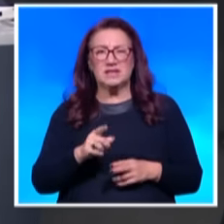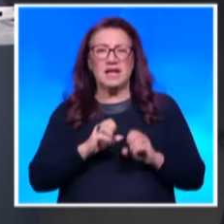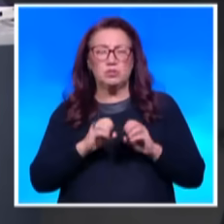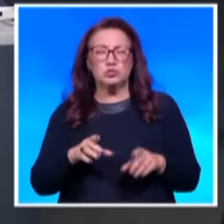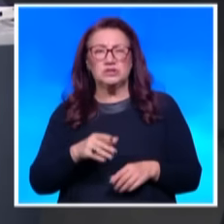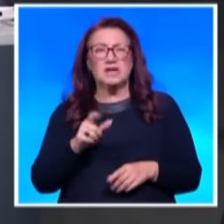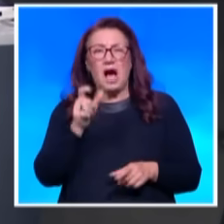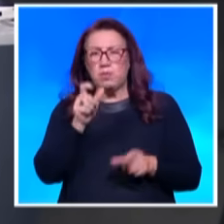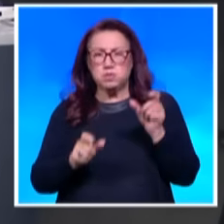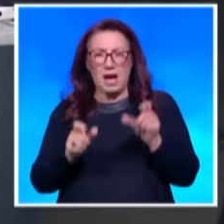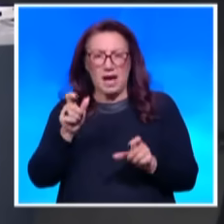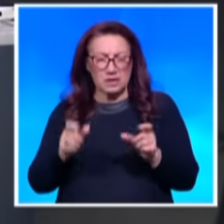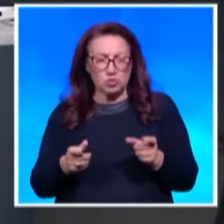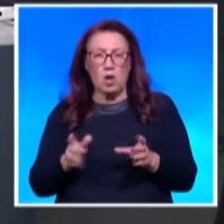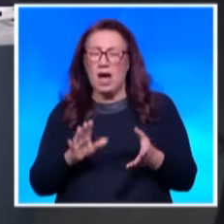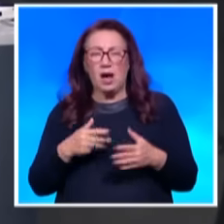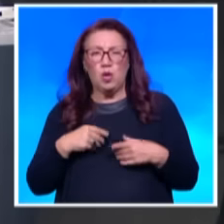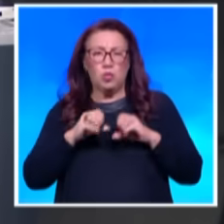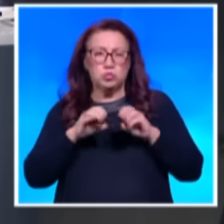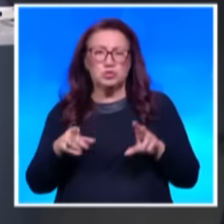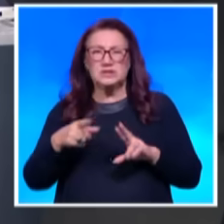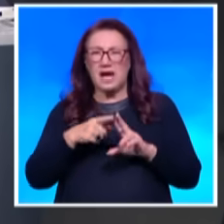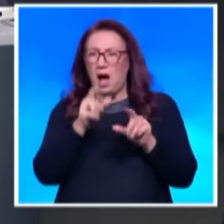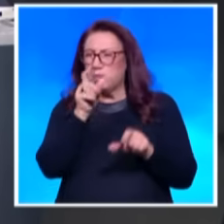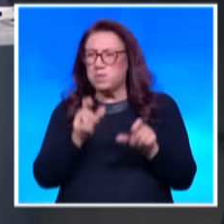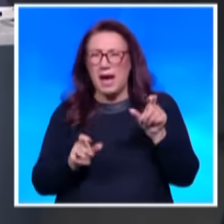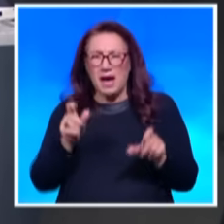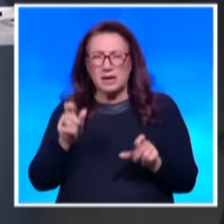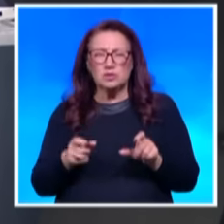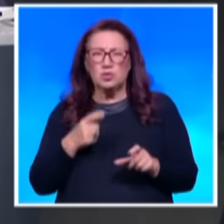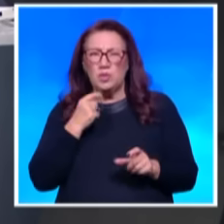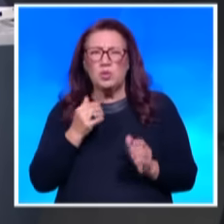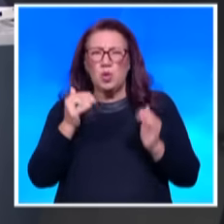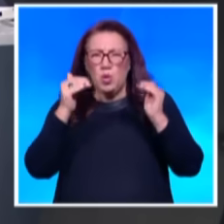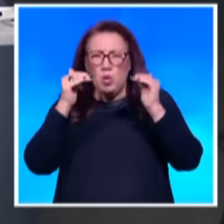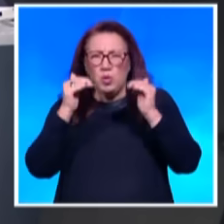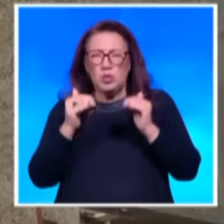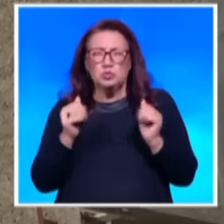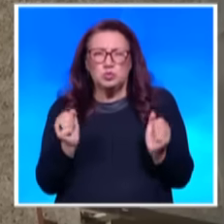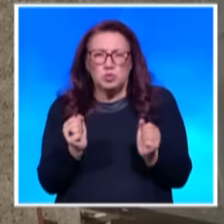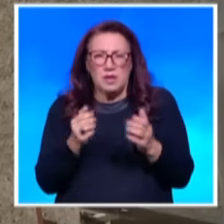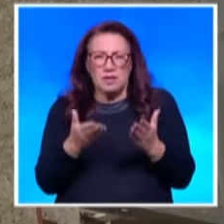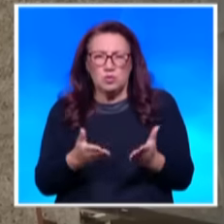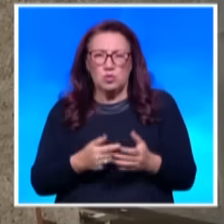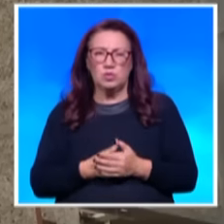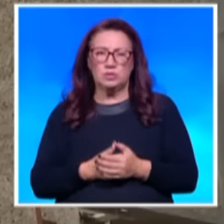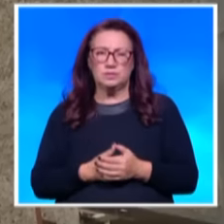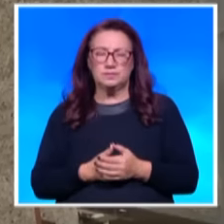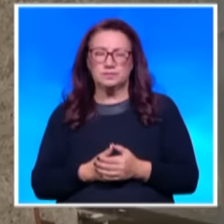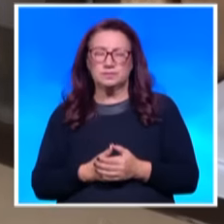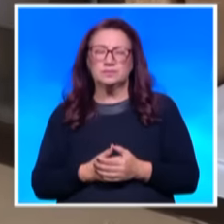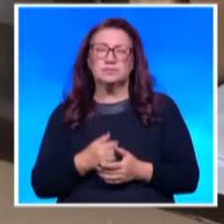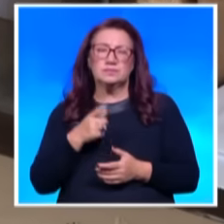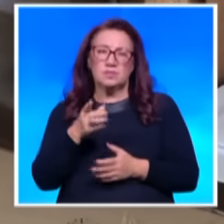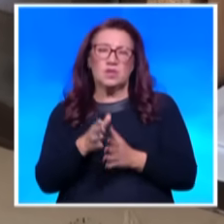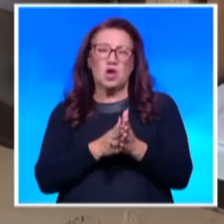или ако имаше такова топлоподаване, то беше с изключително ниско ниво на температурата. Затова битовите потребители